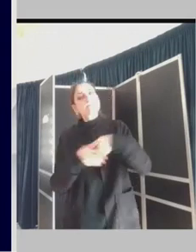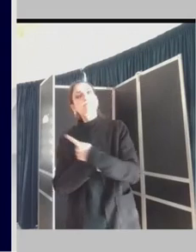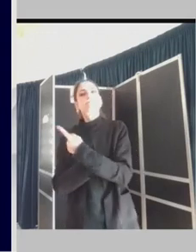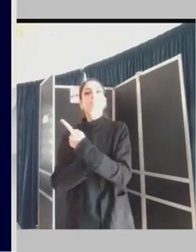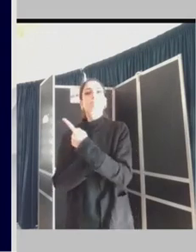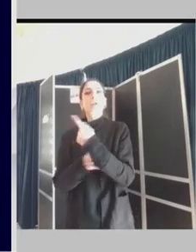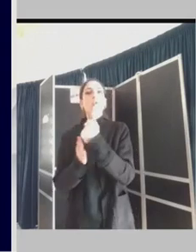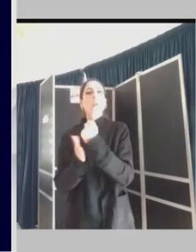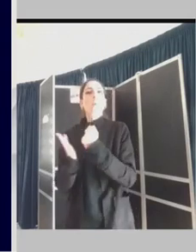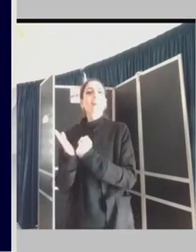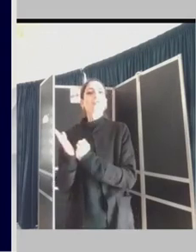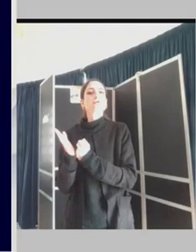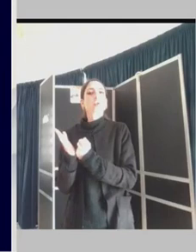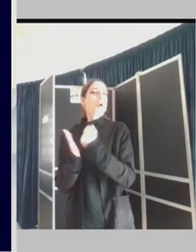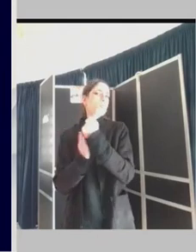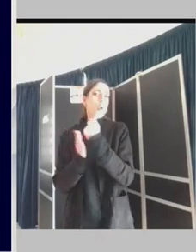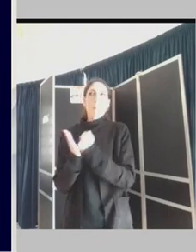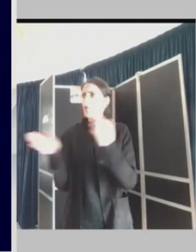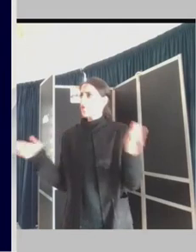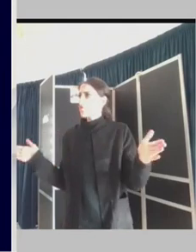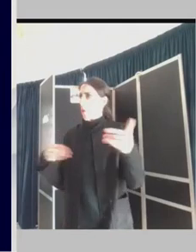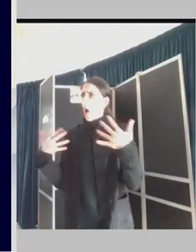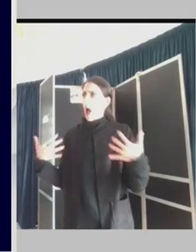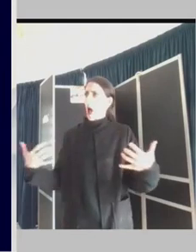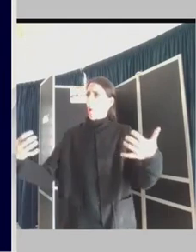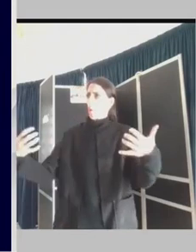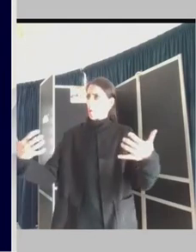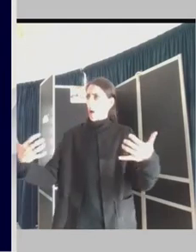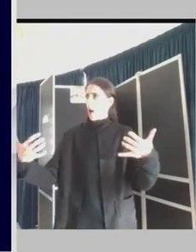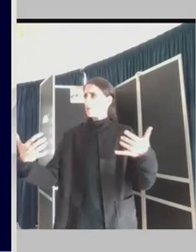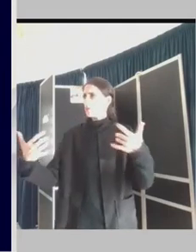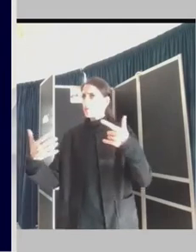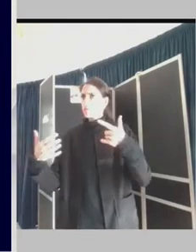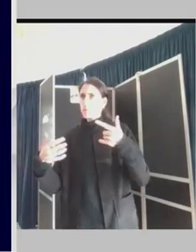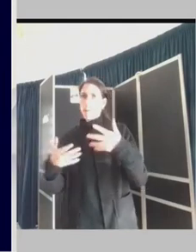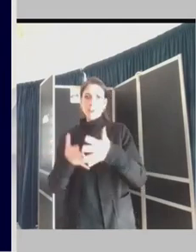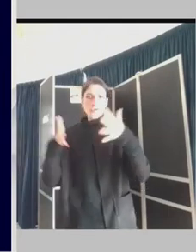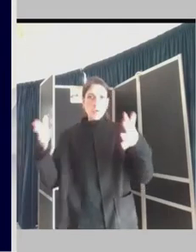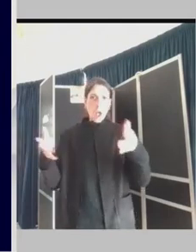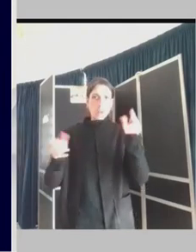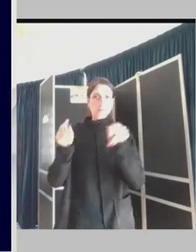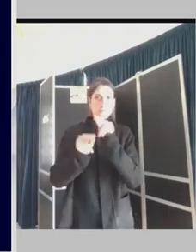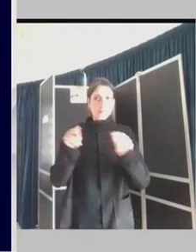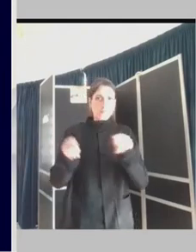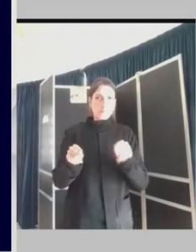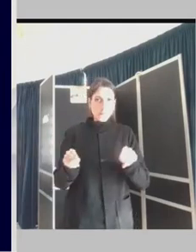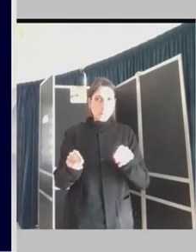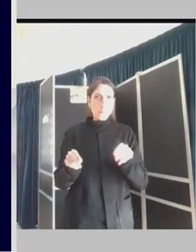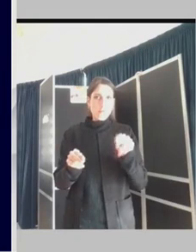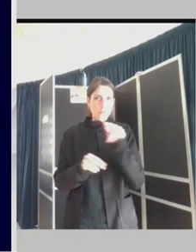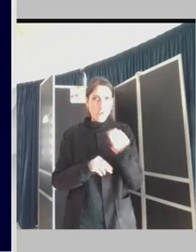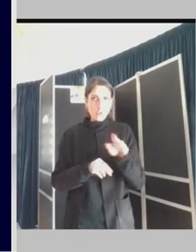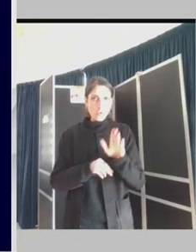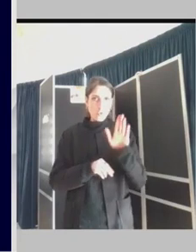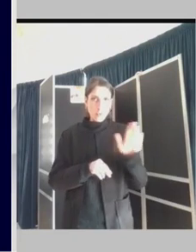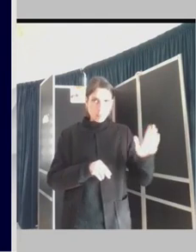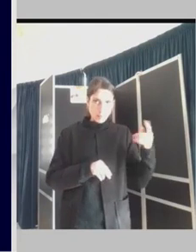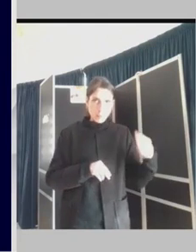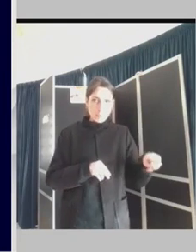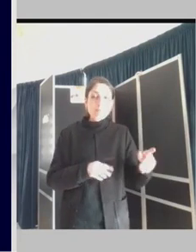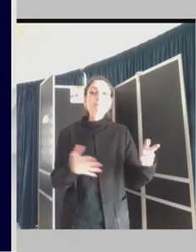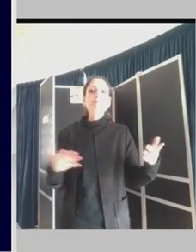esprime nella sua totalità o nella sua maggioranza. E facendo riferimento proprio al documento